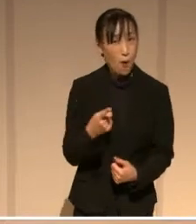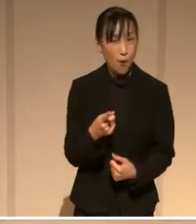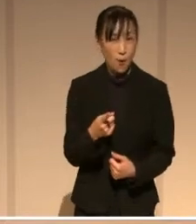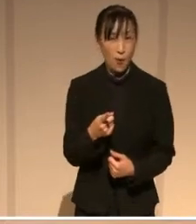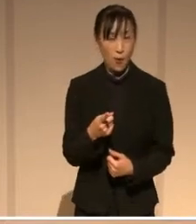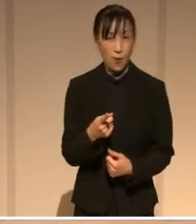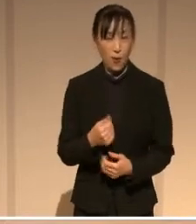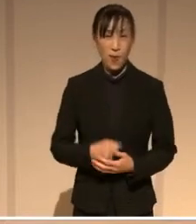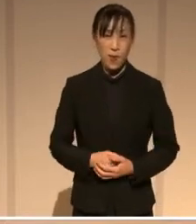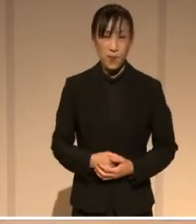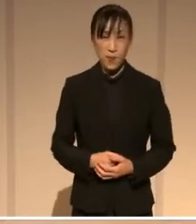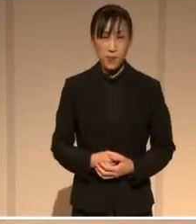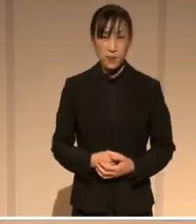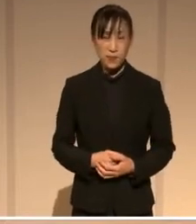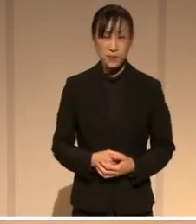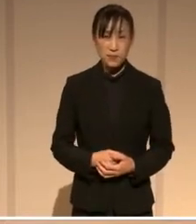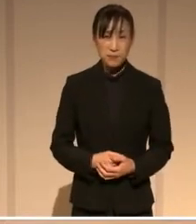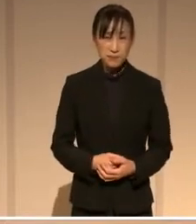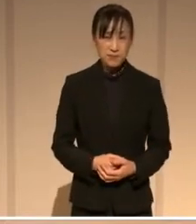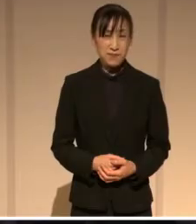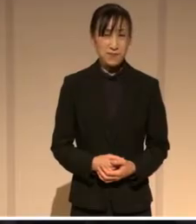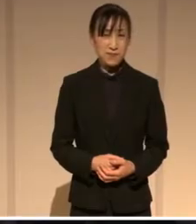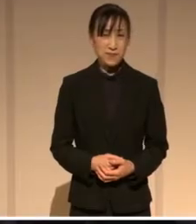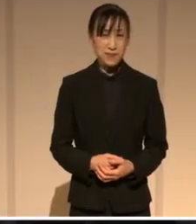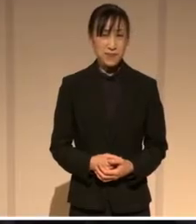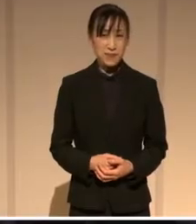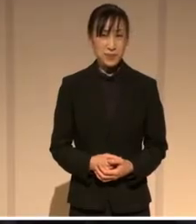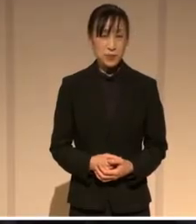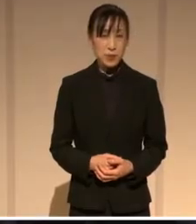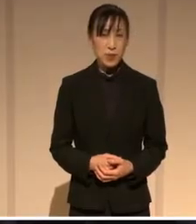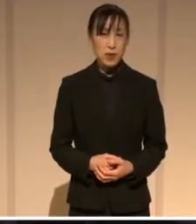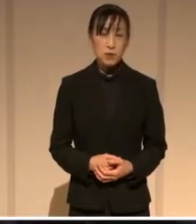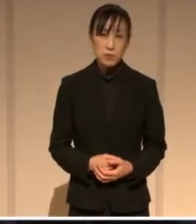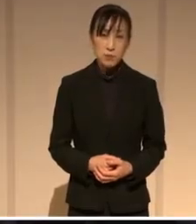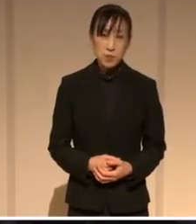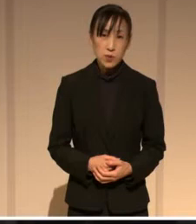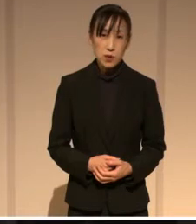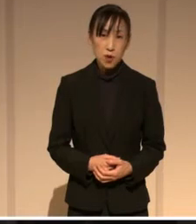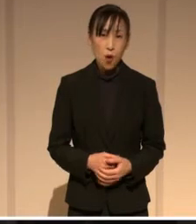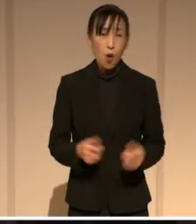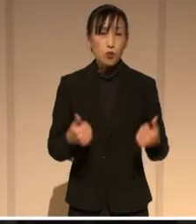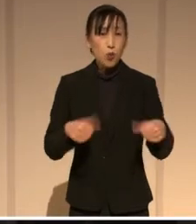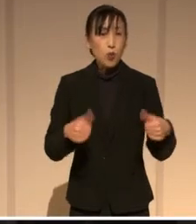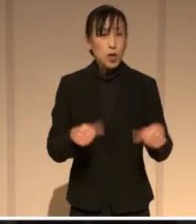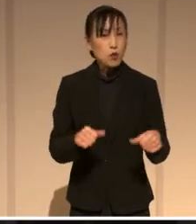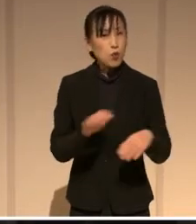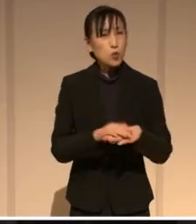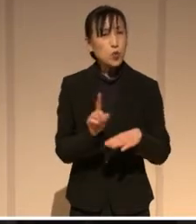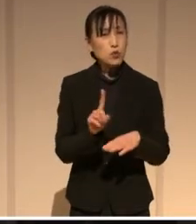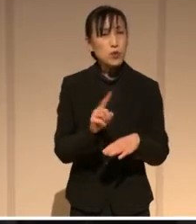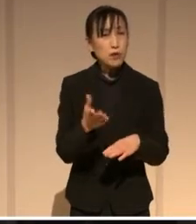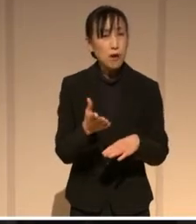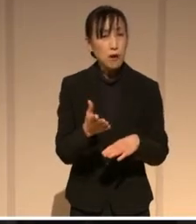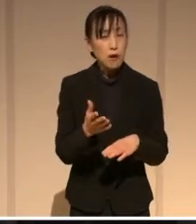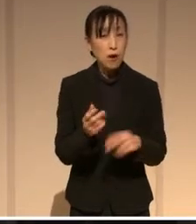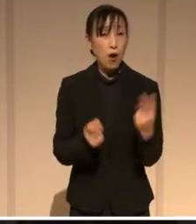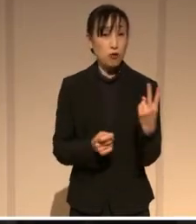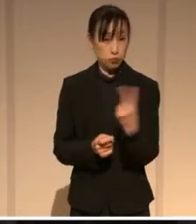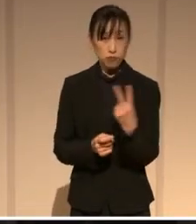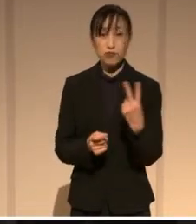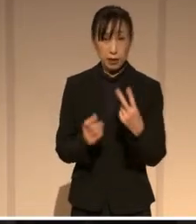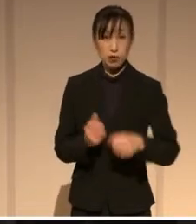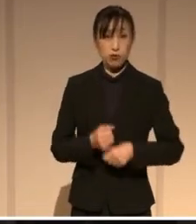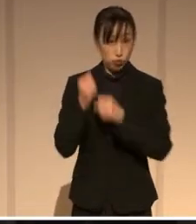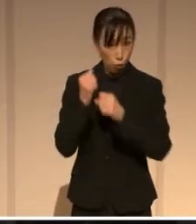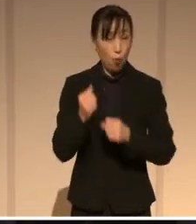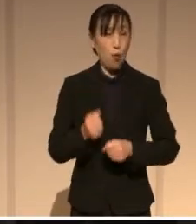レバー通って依存年だからバイトなんですかはい当店同便の場合がを2人優勝という形になります8